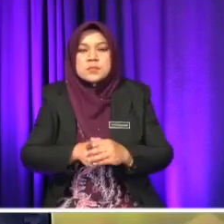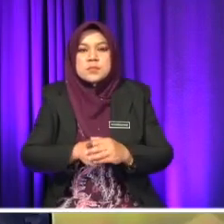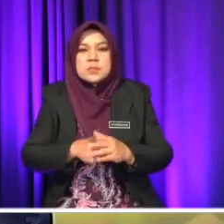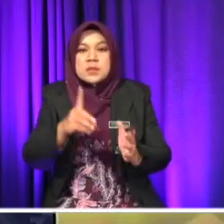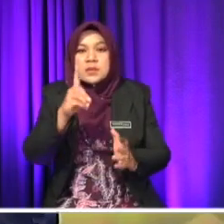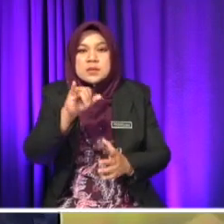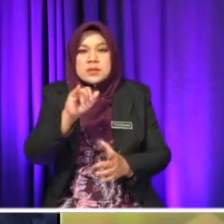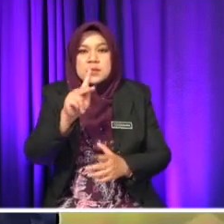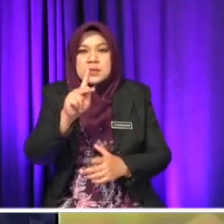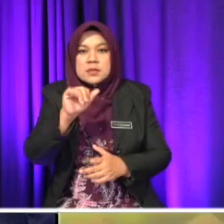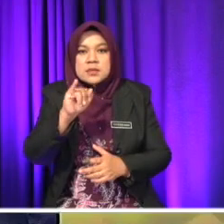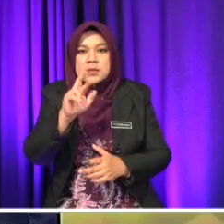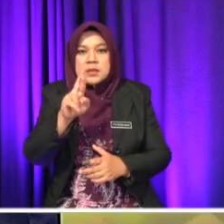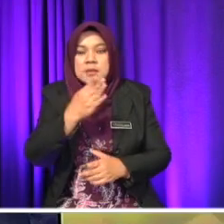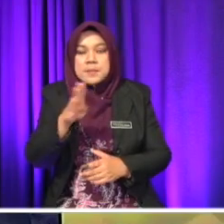di barat